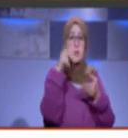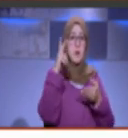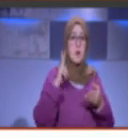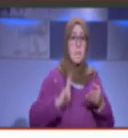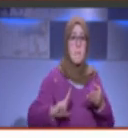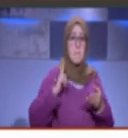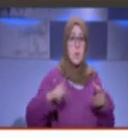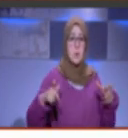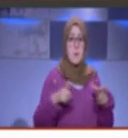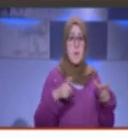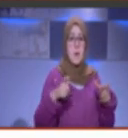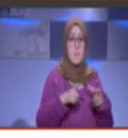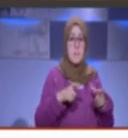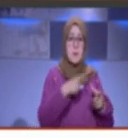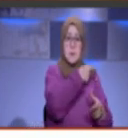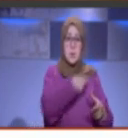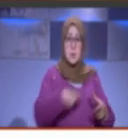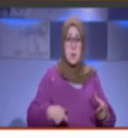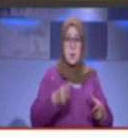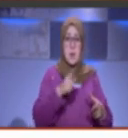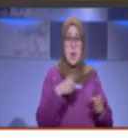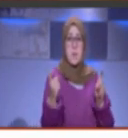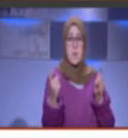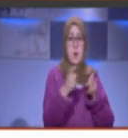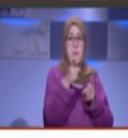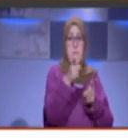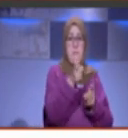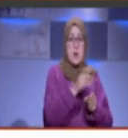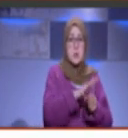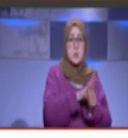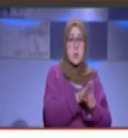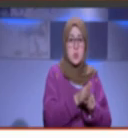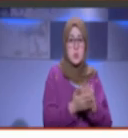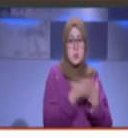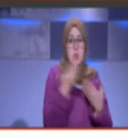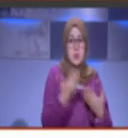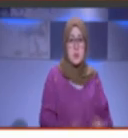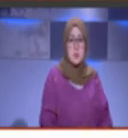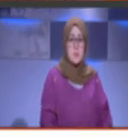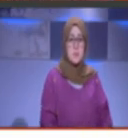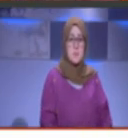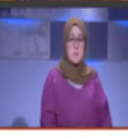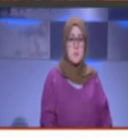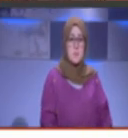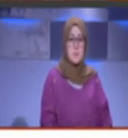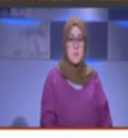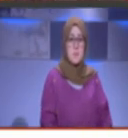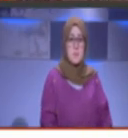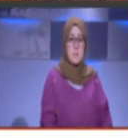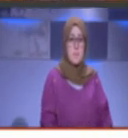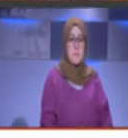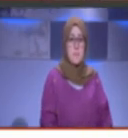المدني بالدولة لمكافحة انتشار فيروس كورونا المستجد.